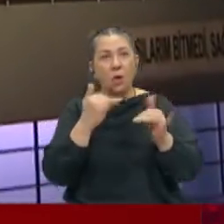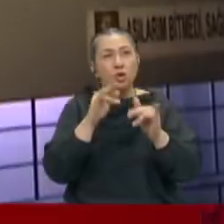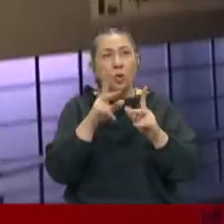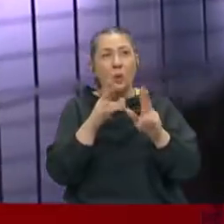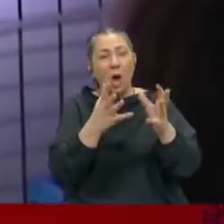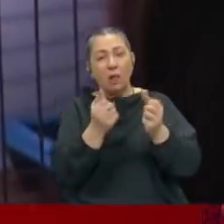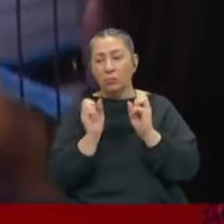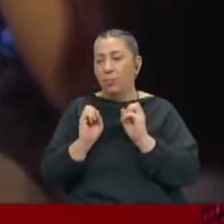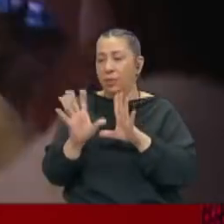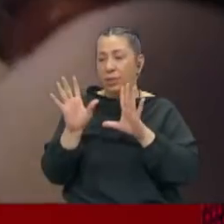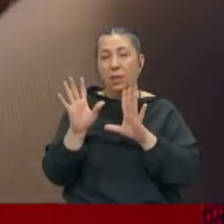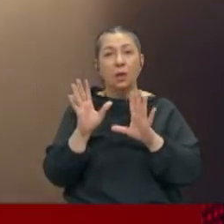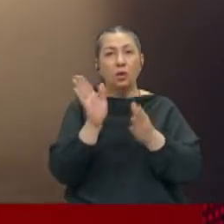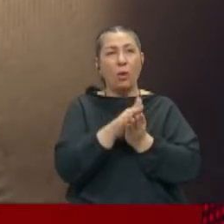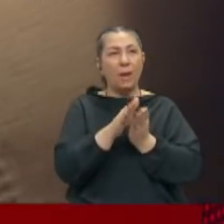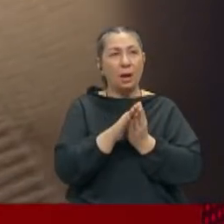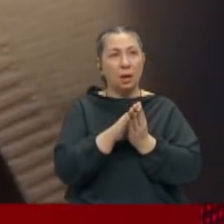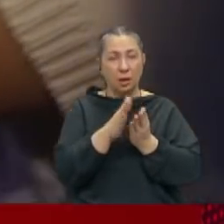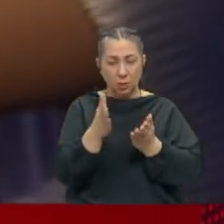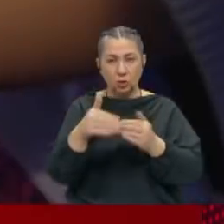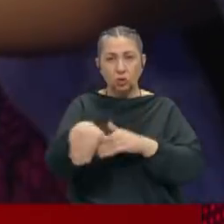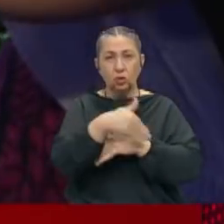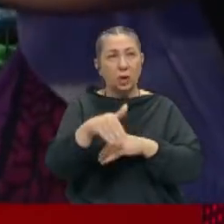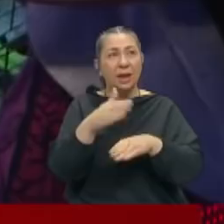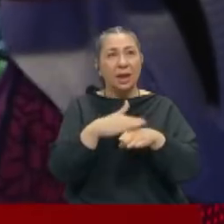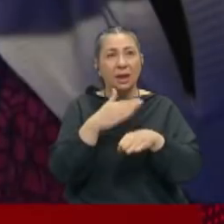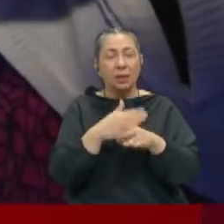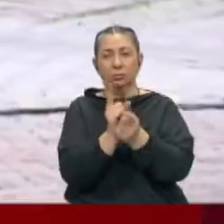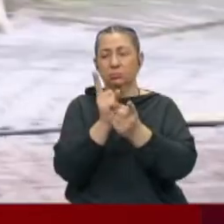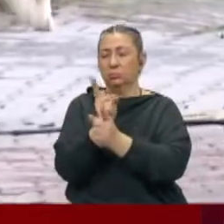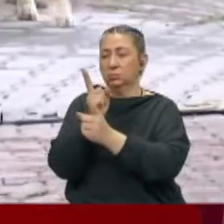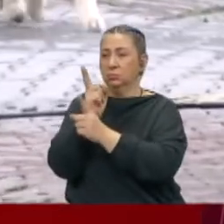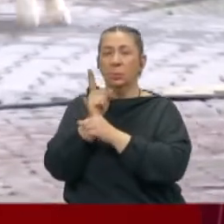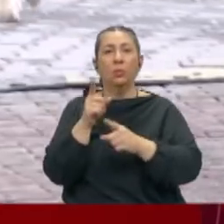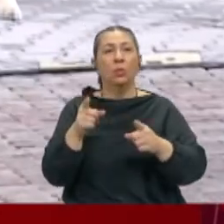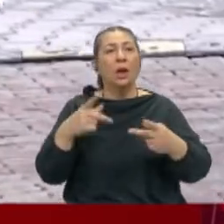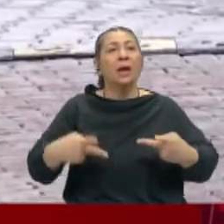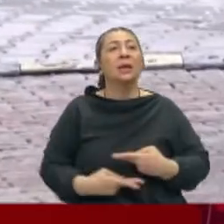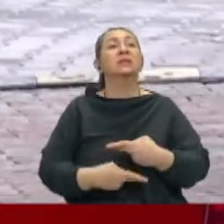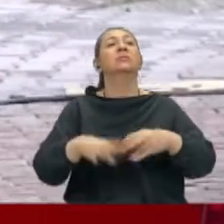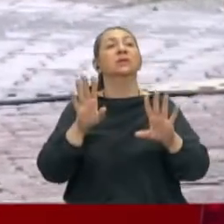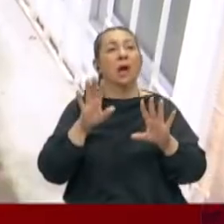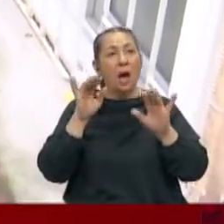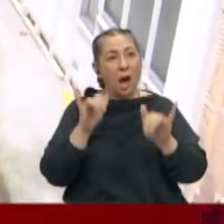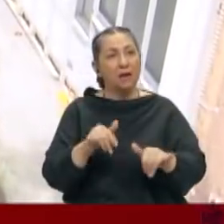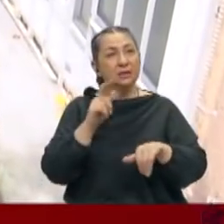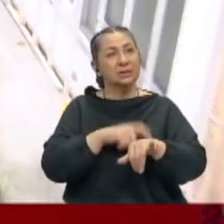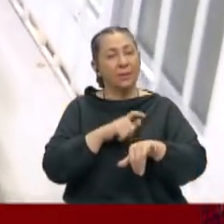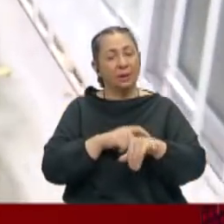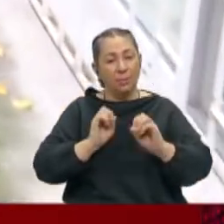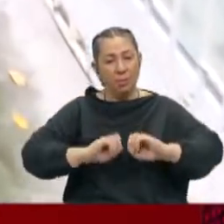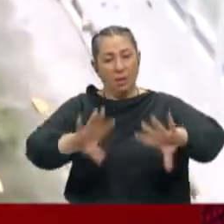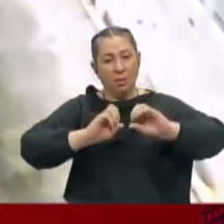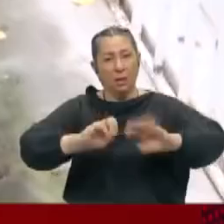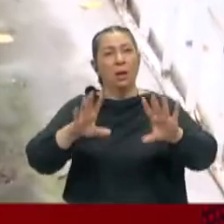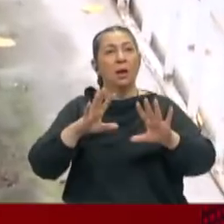gibi alınan ve terk edilen köpeklerle ve sokaklarda kedilerle çok karşılaşıyoruz. Ve bunlar kısırlaştırılmadan da aynı zamanda